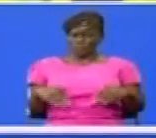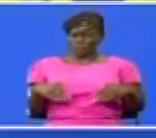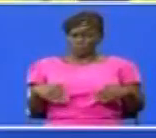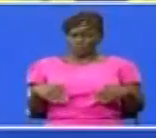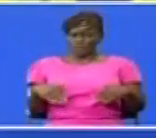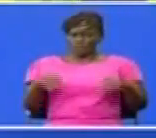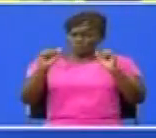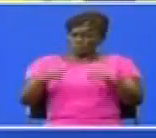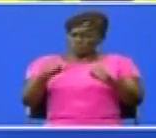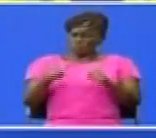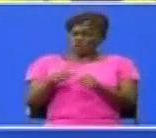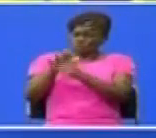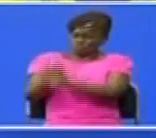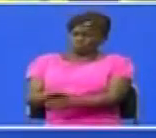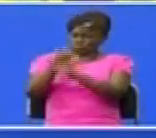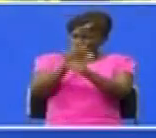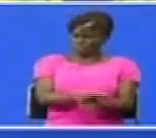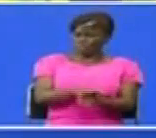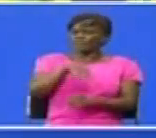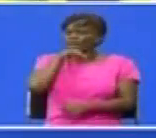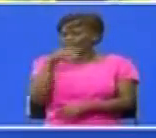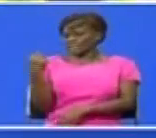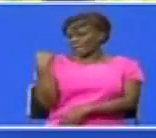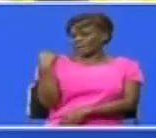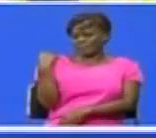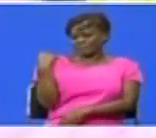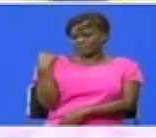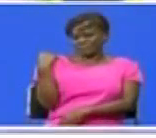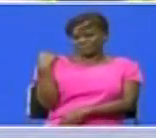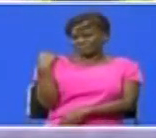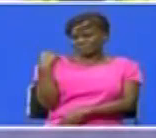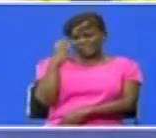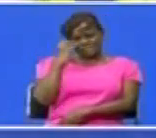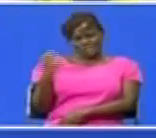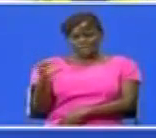anaweza kuwa harassed the way they harassed Raila Odinga this evening.